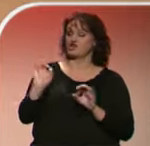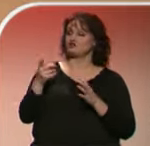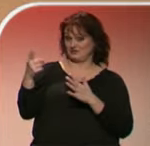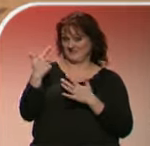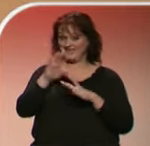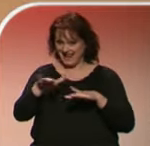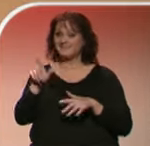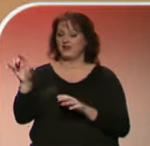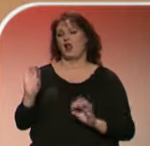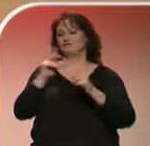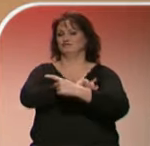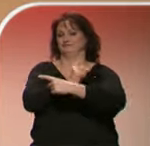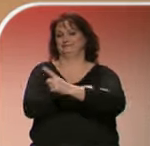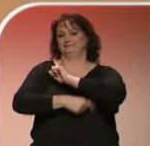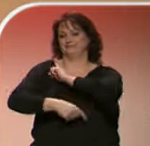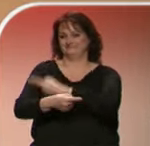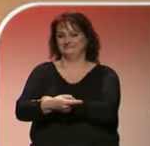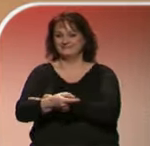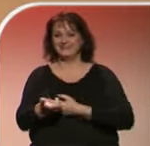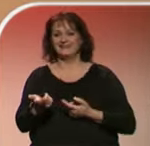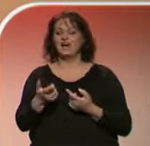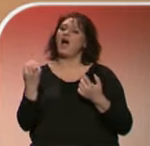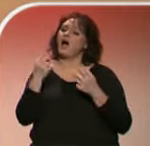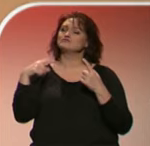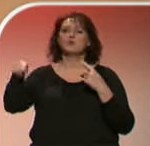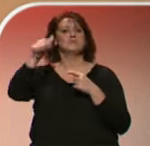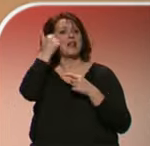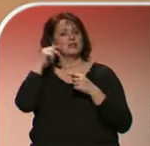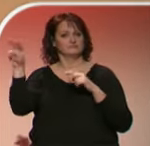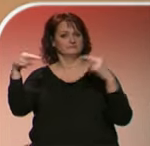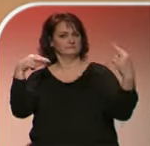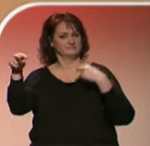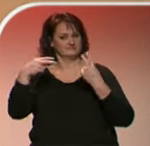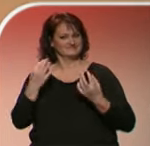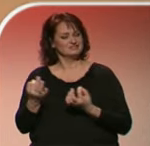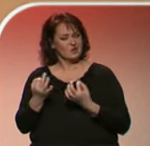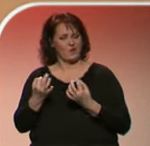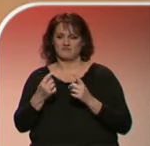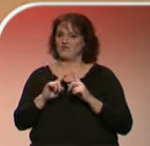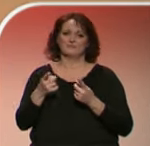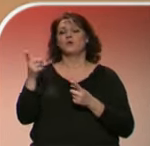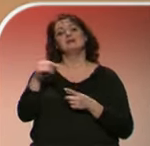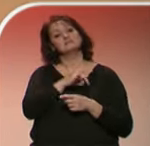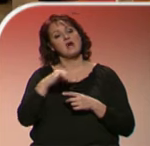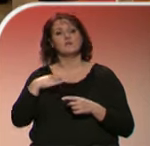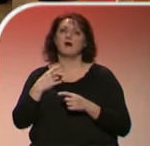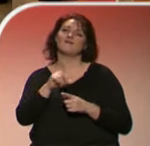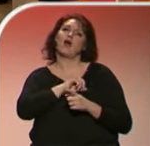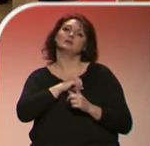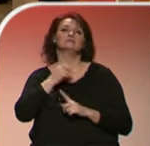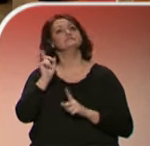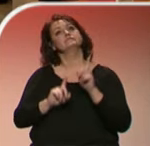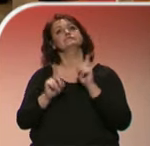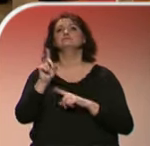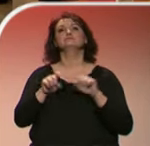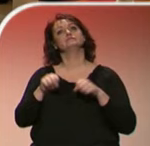to vím. A jak se na to dívá okolí třeba, a jestli to vyzkoušíte i někdy sami, když si jdete na procházku sama za sebe, že si takhle